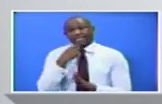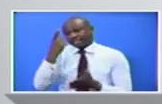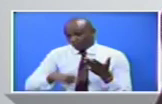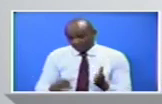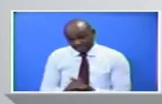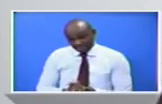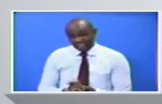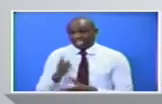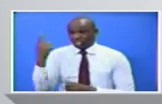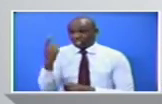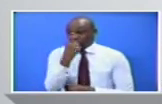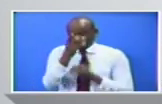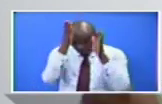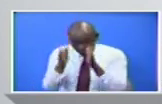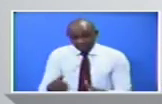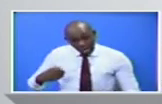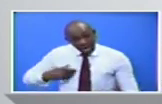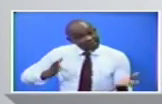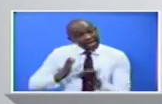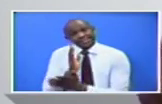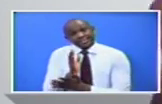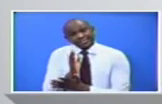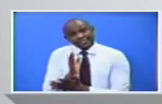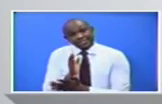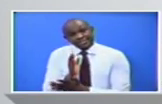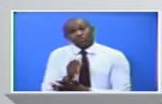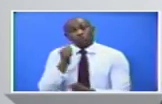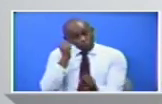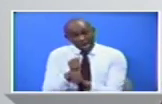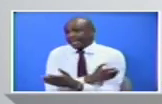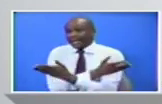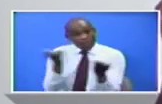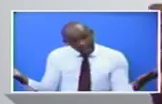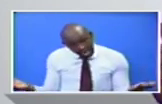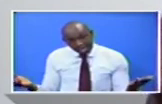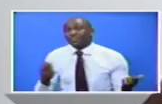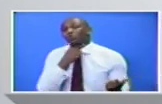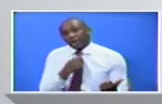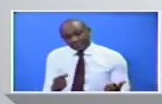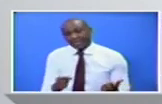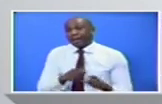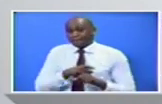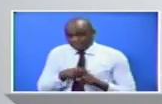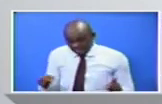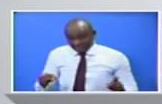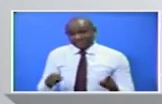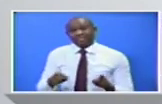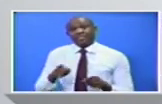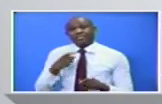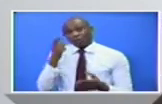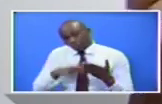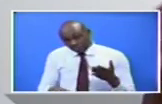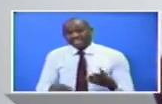kwamba kila binadamu ako na right ya kufanya kazi mahali popote anataka. Lakini wamekuja